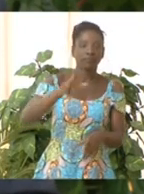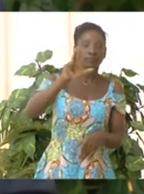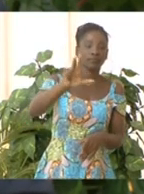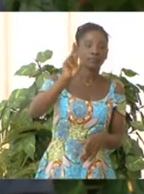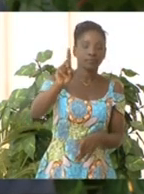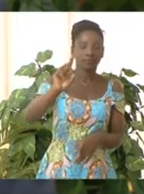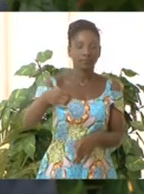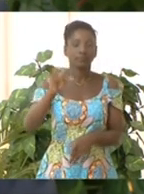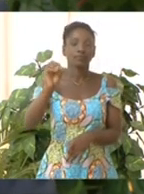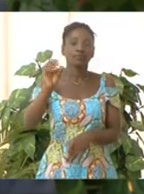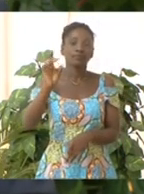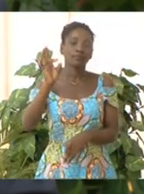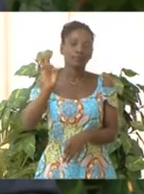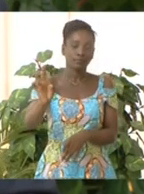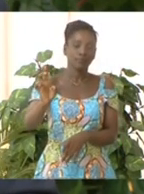31,07%.